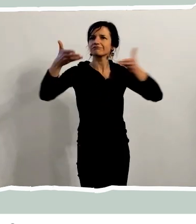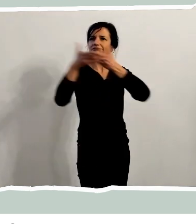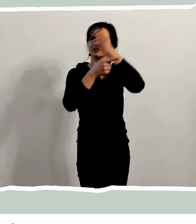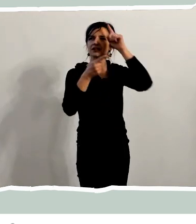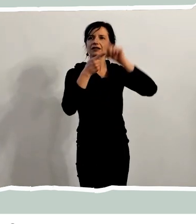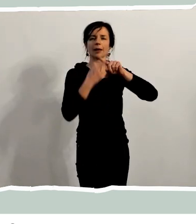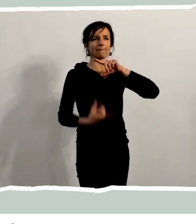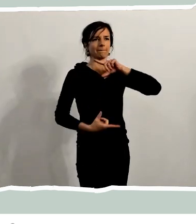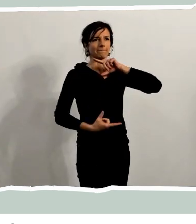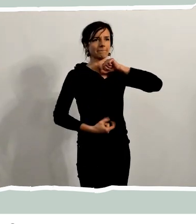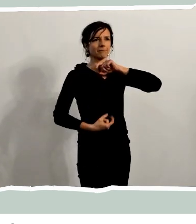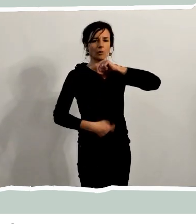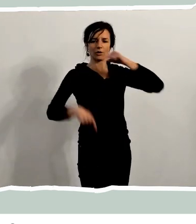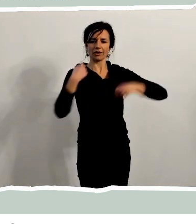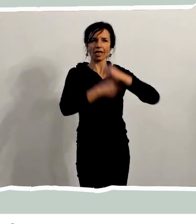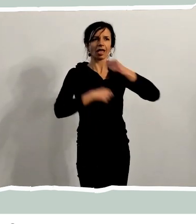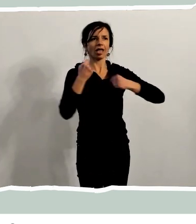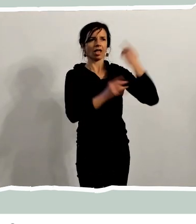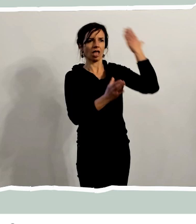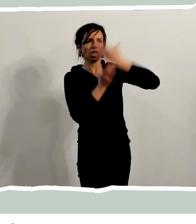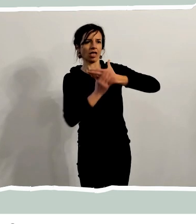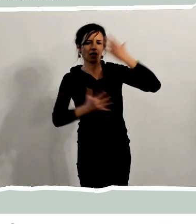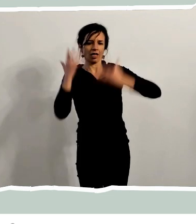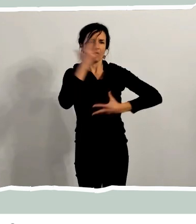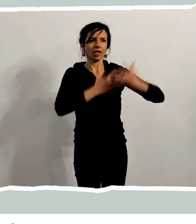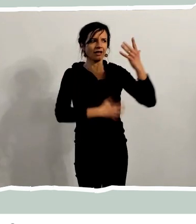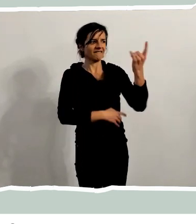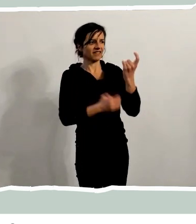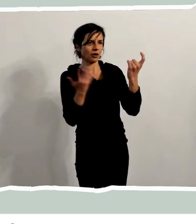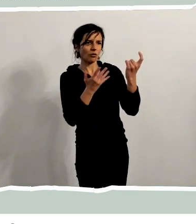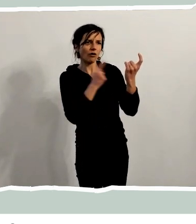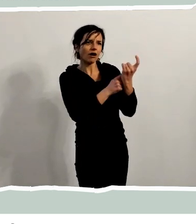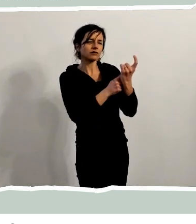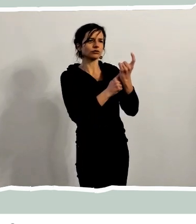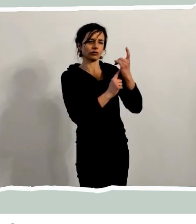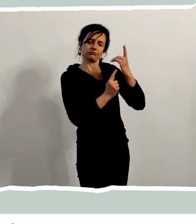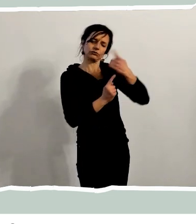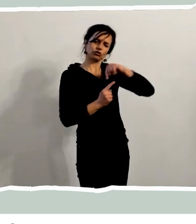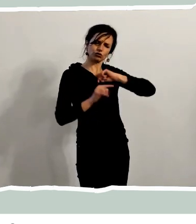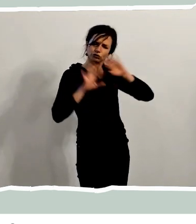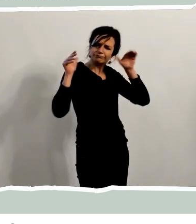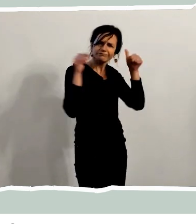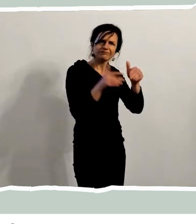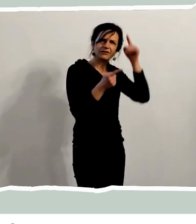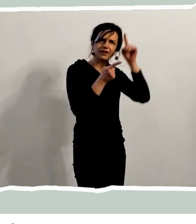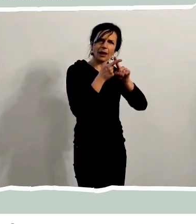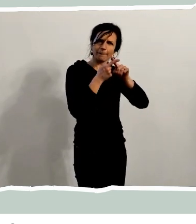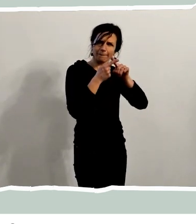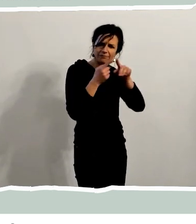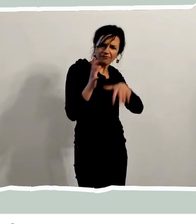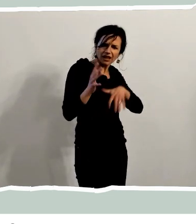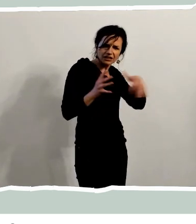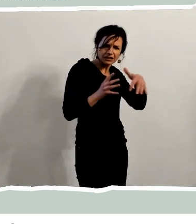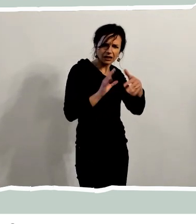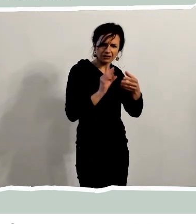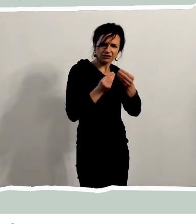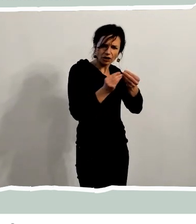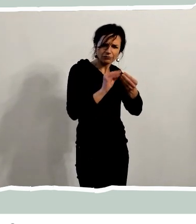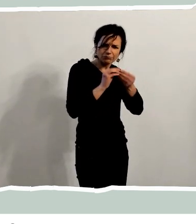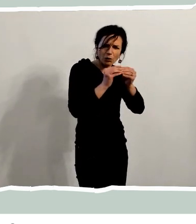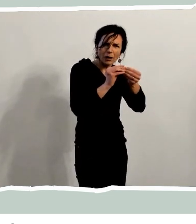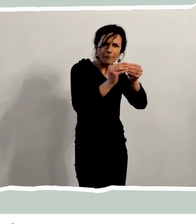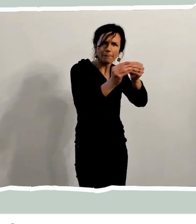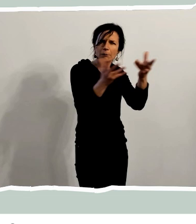perturbateurs endocriniens en faisant un focus sur la partie fertilité. Alors, avant de commencer, un petit mot de présentation quand même.